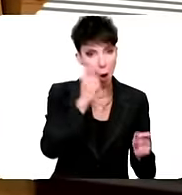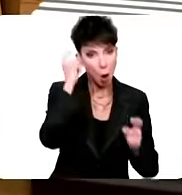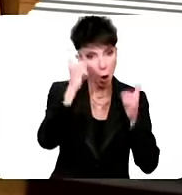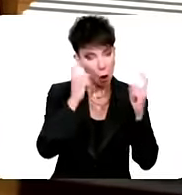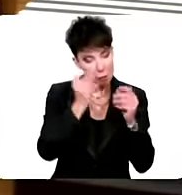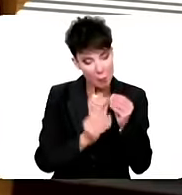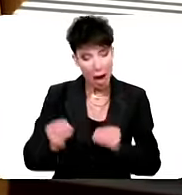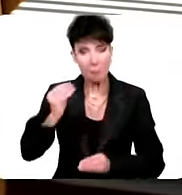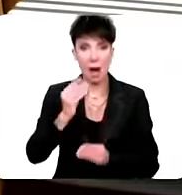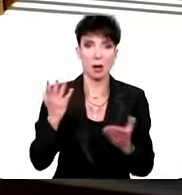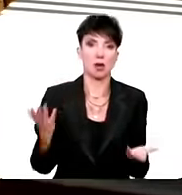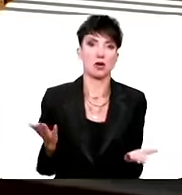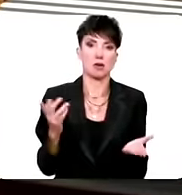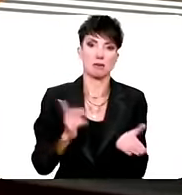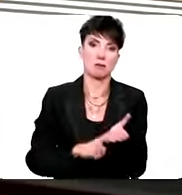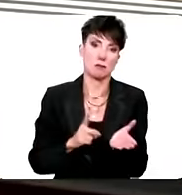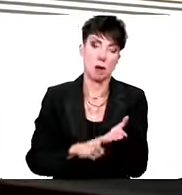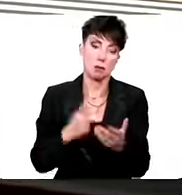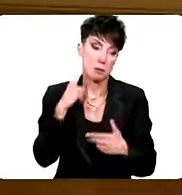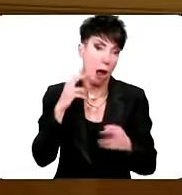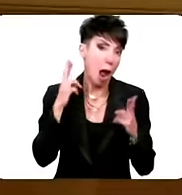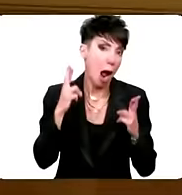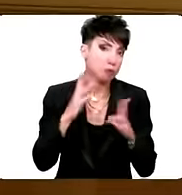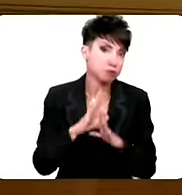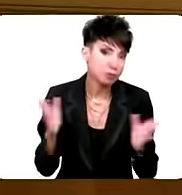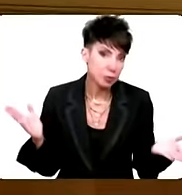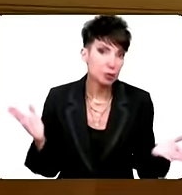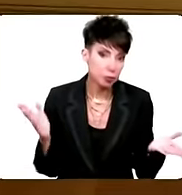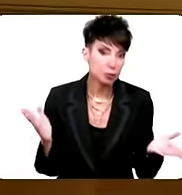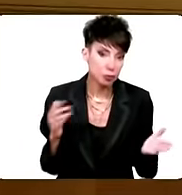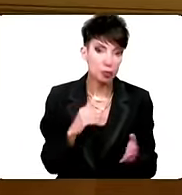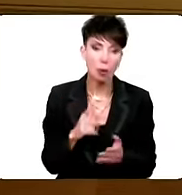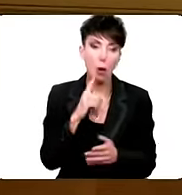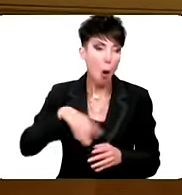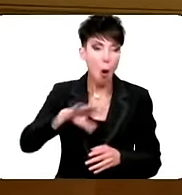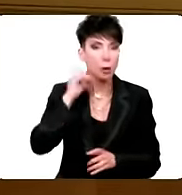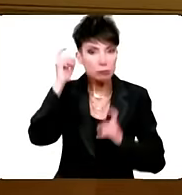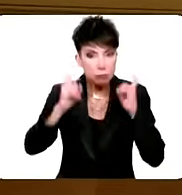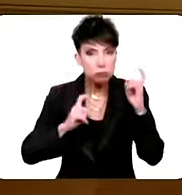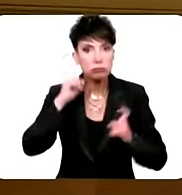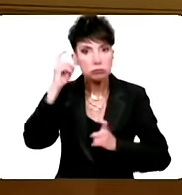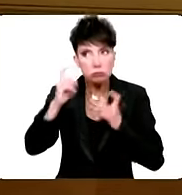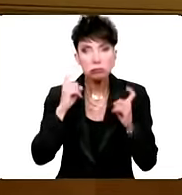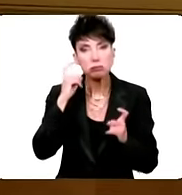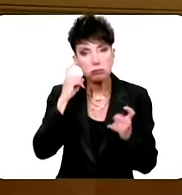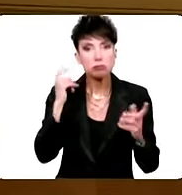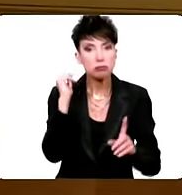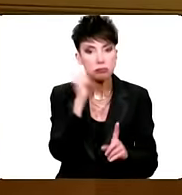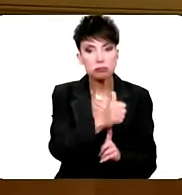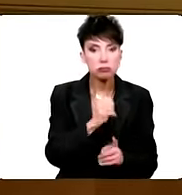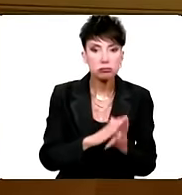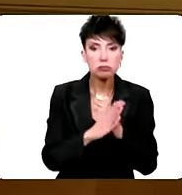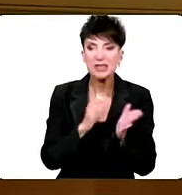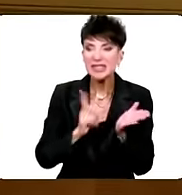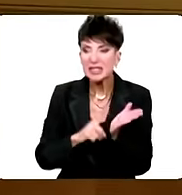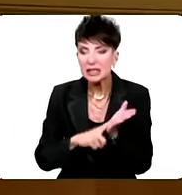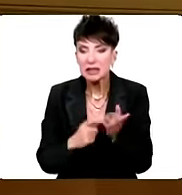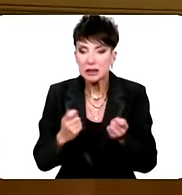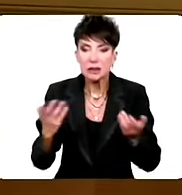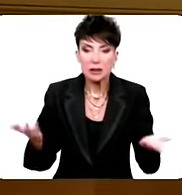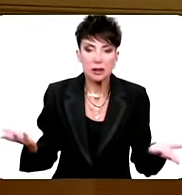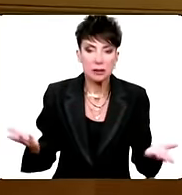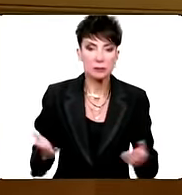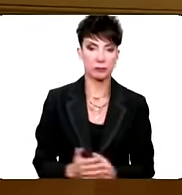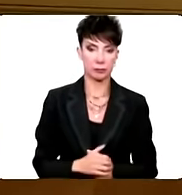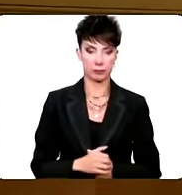Και τα άλλα κόμματα θέλω να ελπίζω ότι κάνουν αυτή τη συζήτηση και αντιλαμβάνονται τον τρόπο τον οποίο πρέπει να κινηθούν από τώρα. Και να